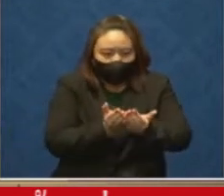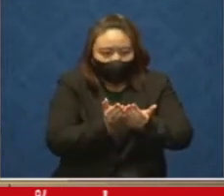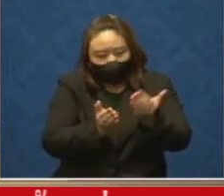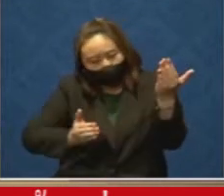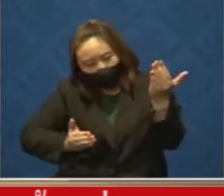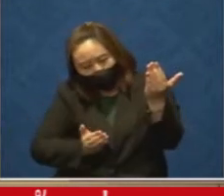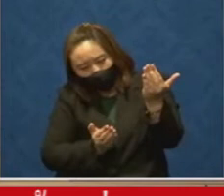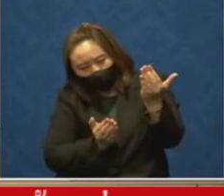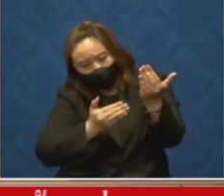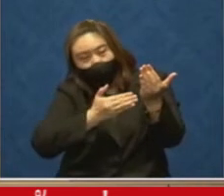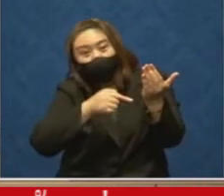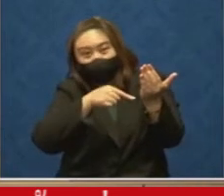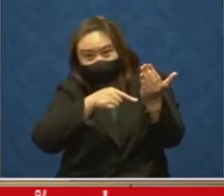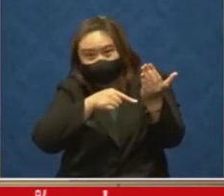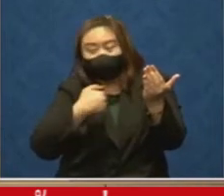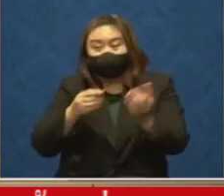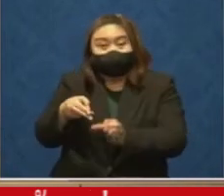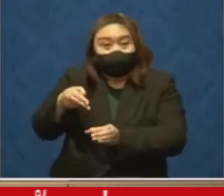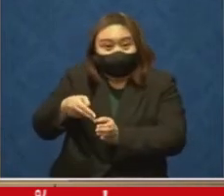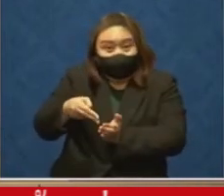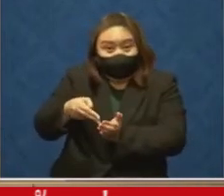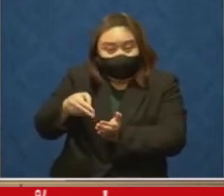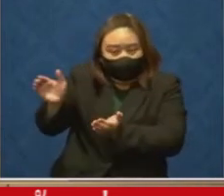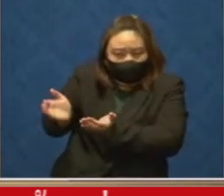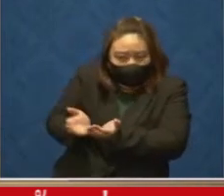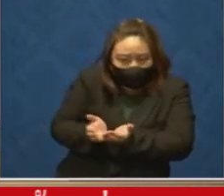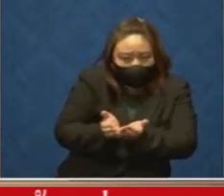เห่านี้ครับเวลาเขาเอาน้มมาเ